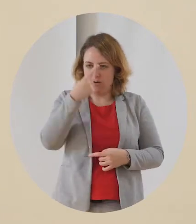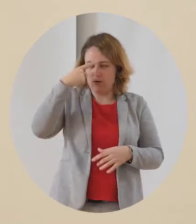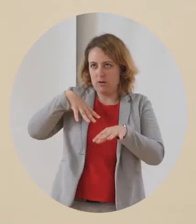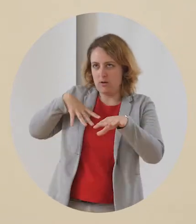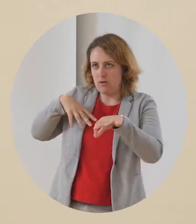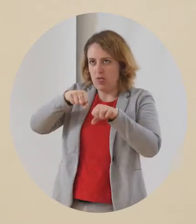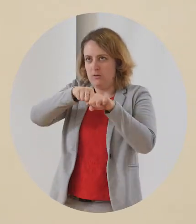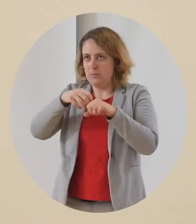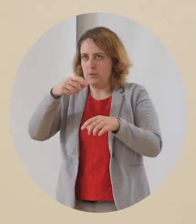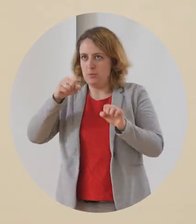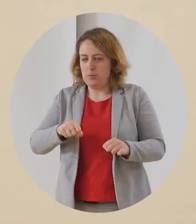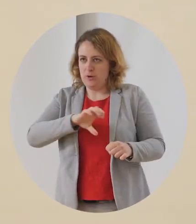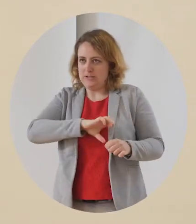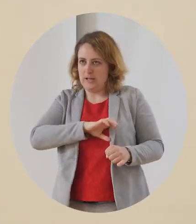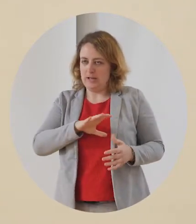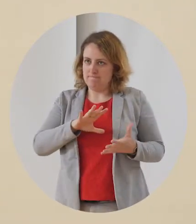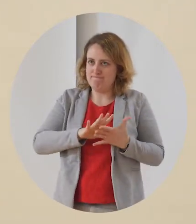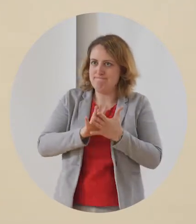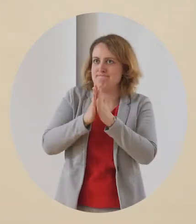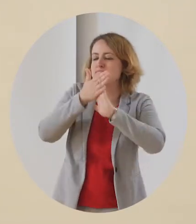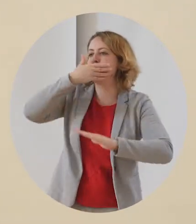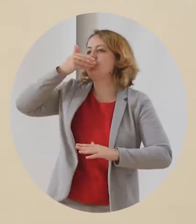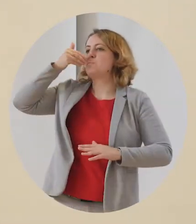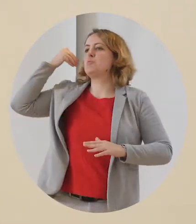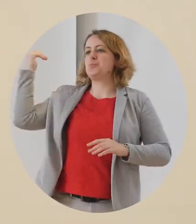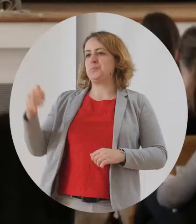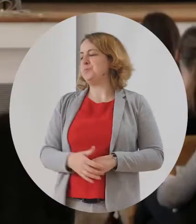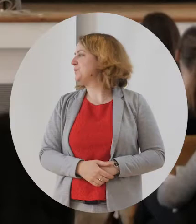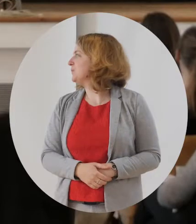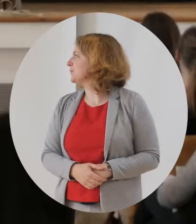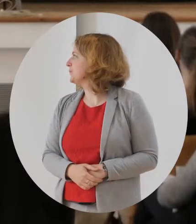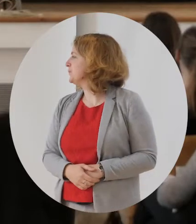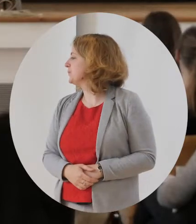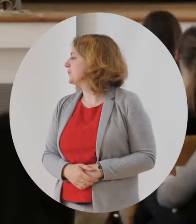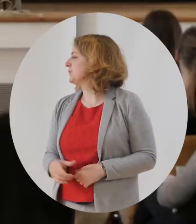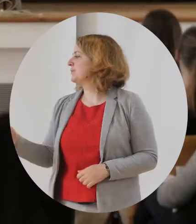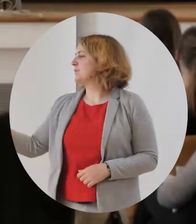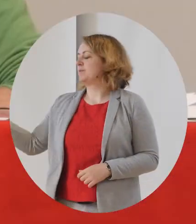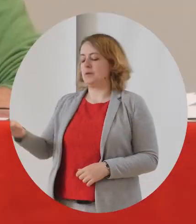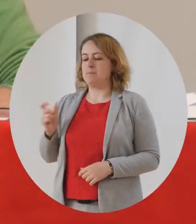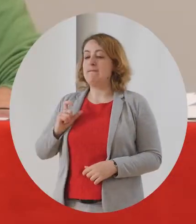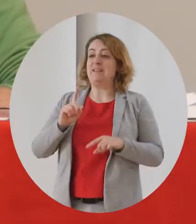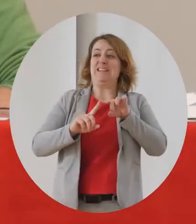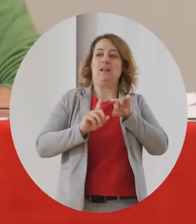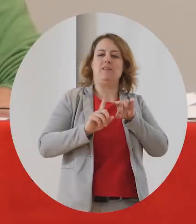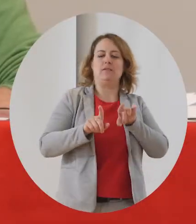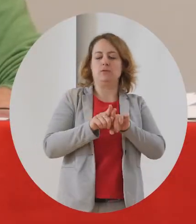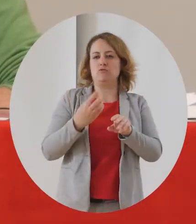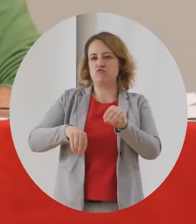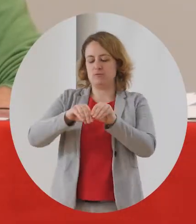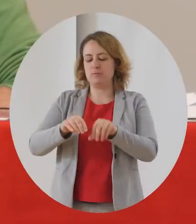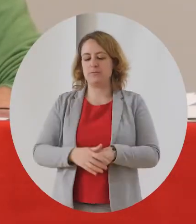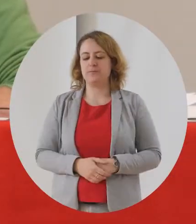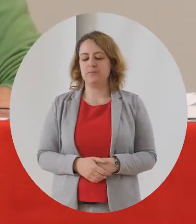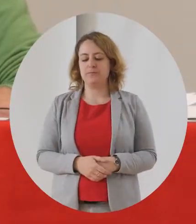moyen de compensation puisse se mettre en place et aller toujours plus loin. Il y a aussi un détail qu'on peut rajouter,